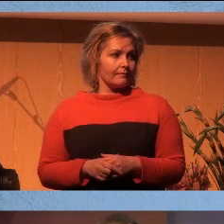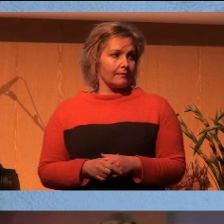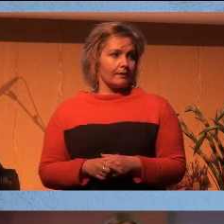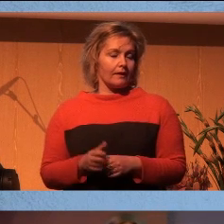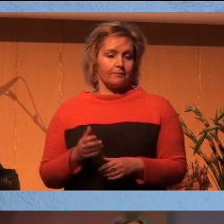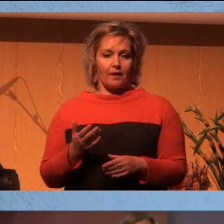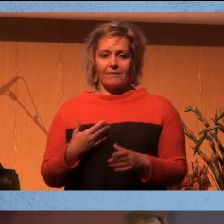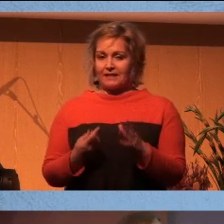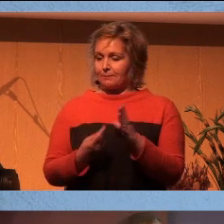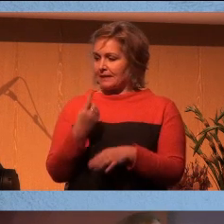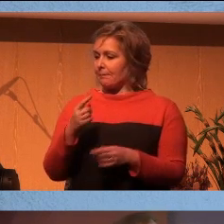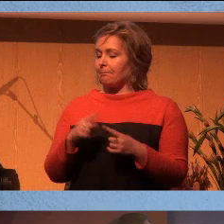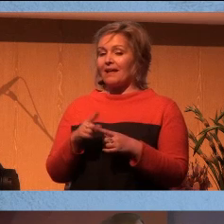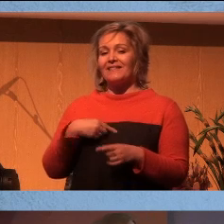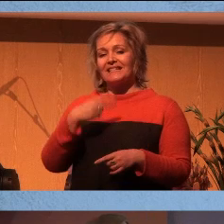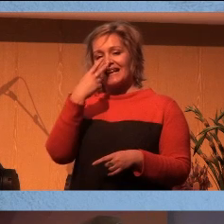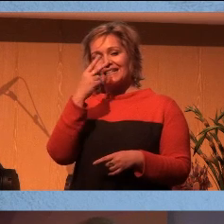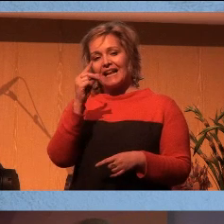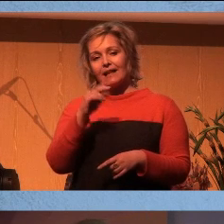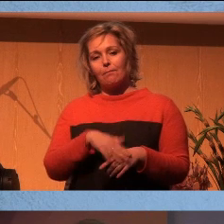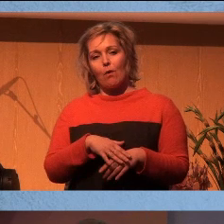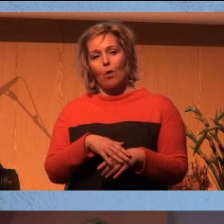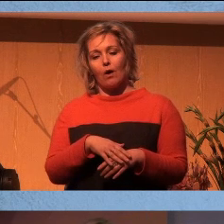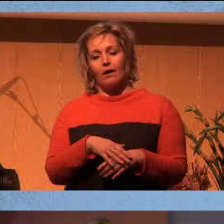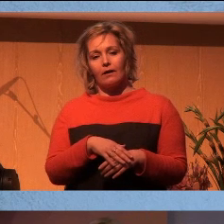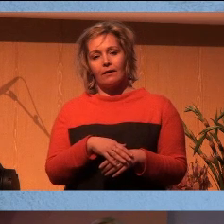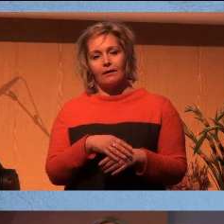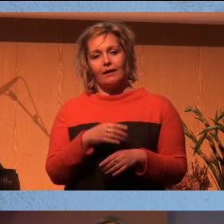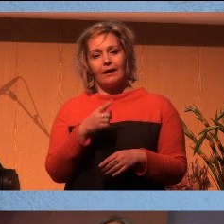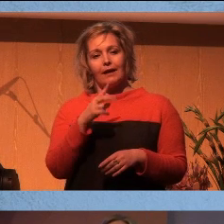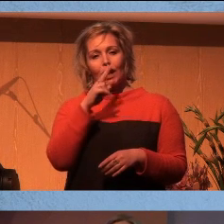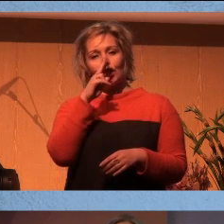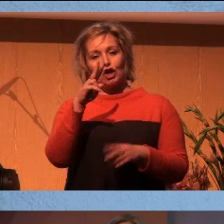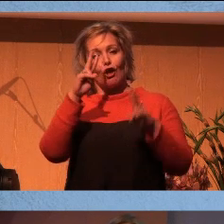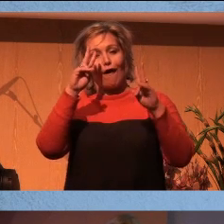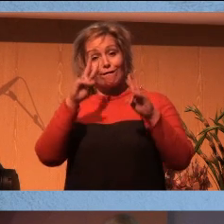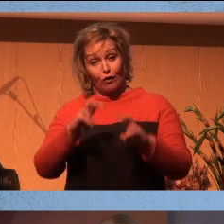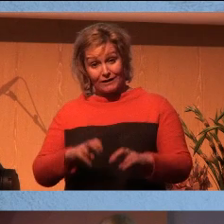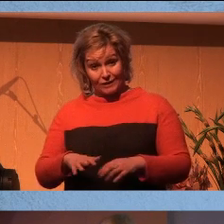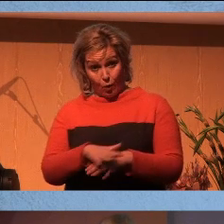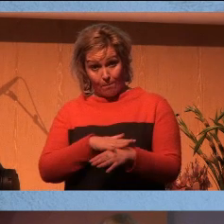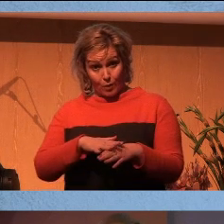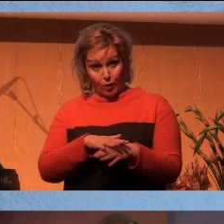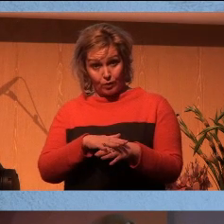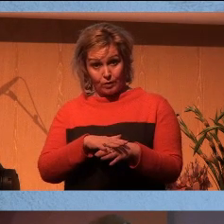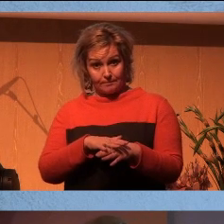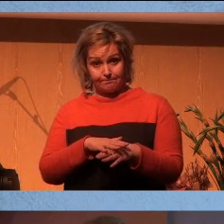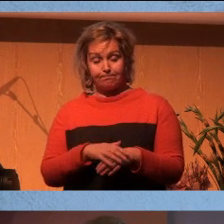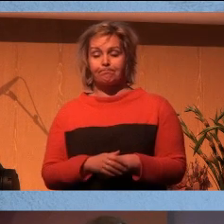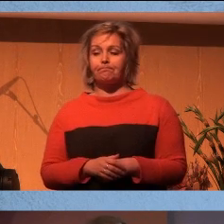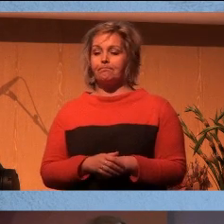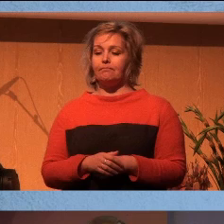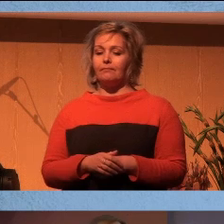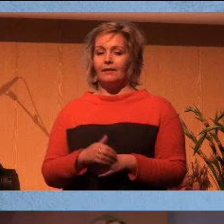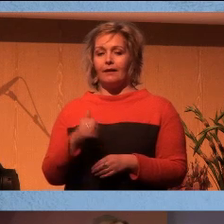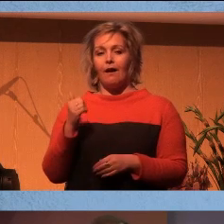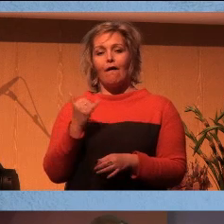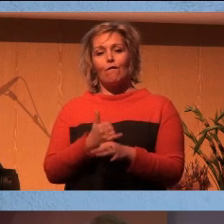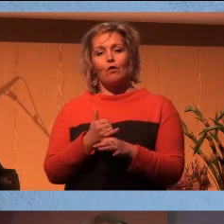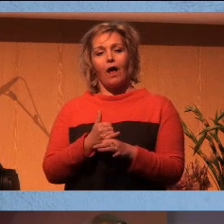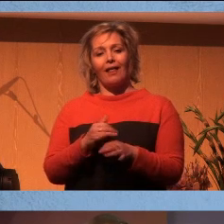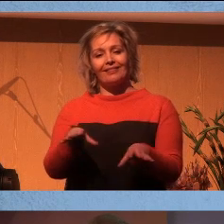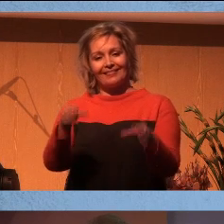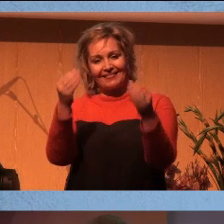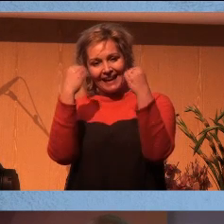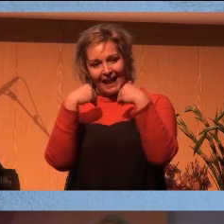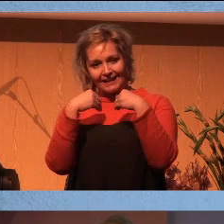Ja, vi skal se litt på et nytt forskningsområde som har tatt fram. Nemlig hvordan å tilegne